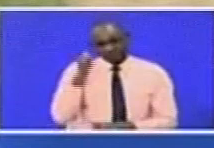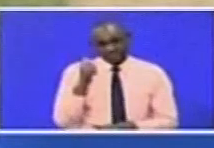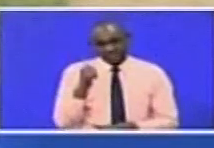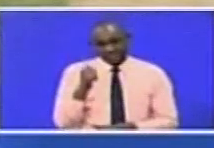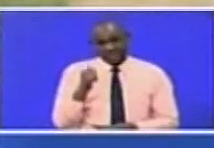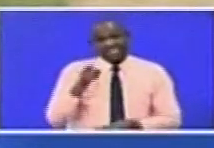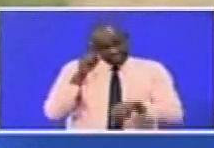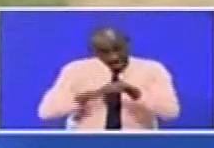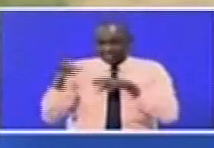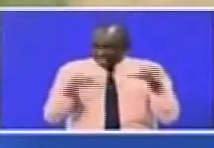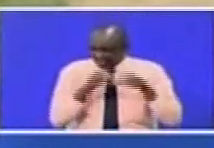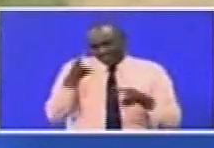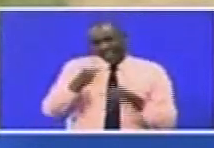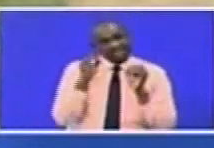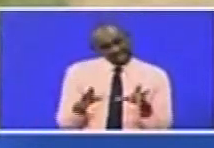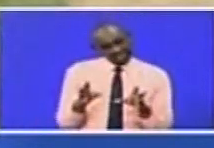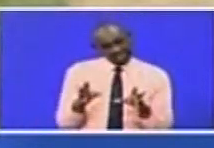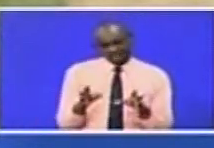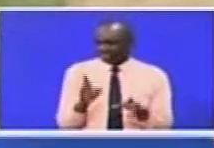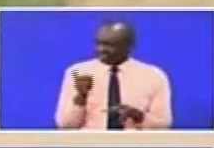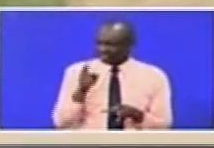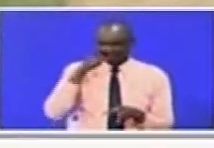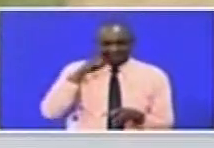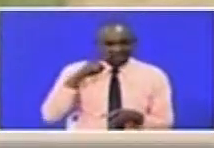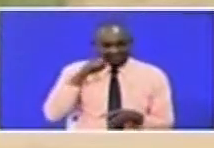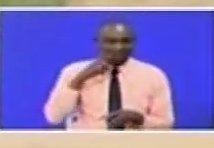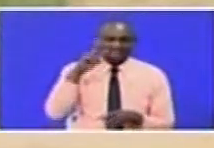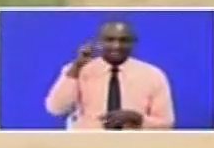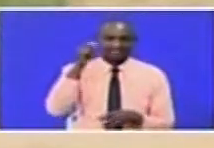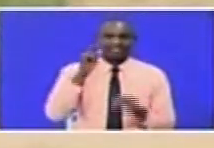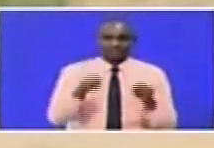kwamba sekufa kwa dhiki si rafiki. Loft Matambo, KTN leo.